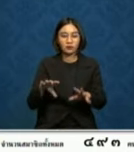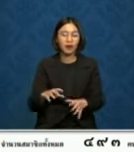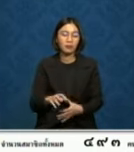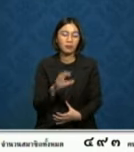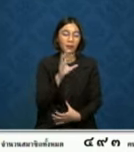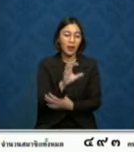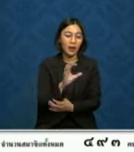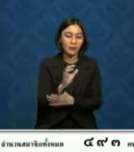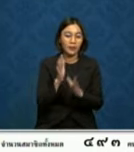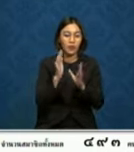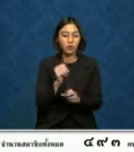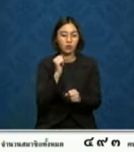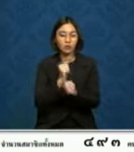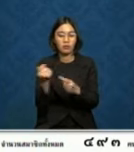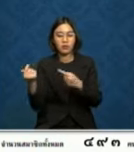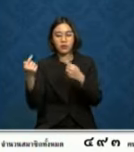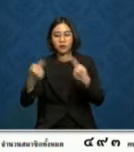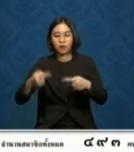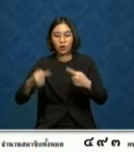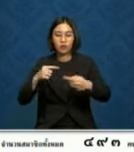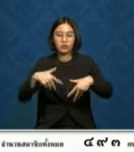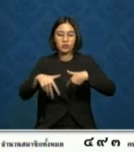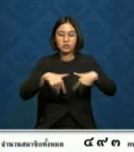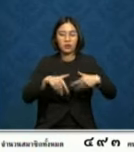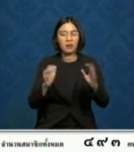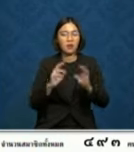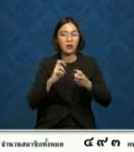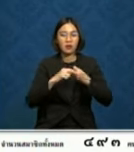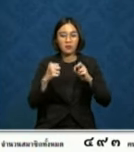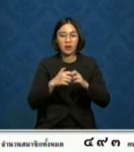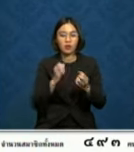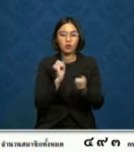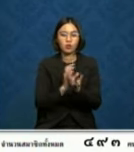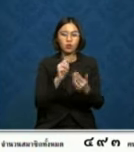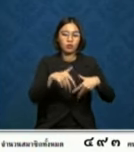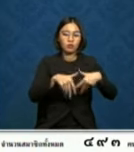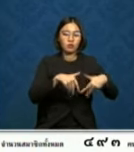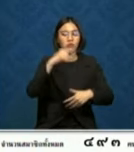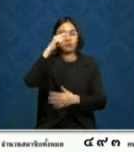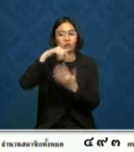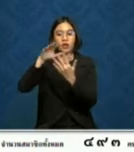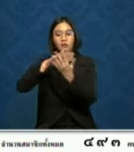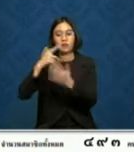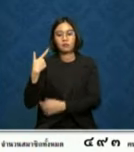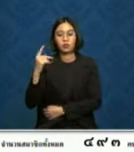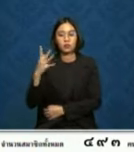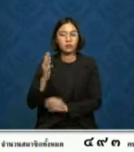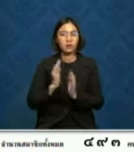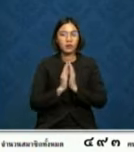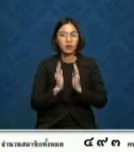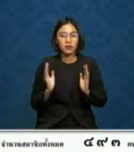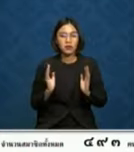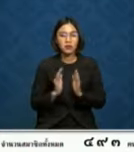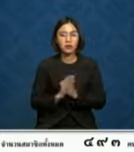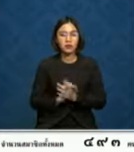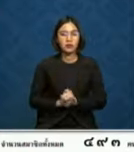เจ้าหน้าที่ต้องไปไล่ทะเลาะกันกับชาวบ้านผลกระทบก็ตกแก่ชาวบ้านประเทศชาติก็ไม่ได้อะไรครับขอบคุณมาก